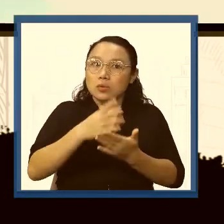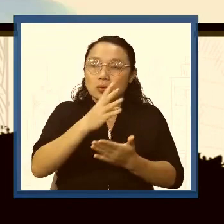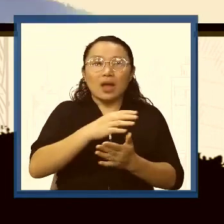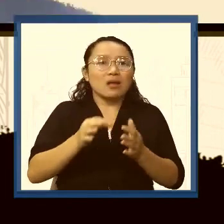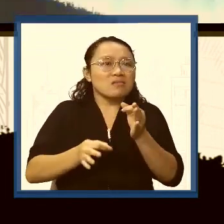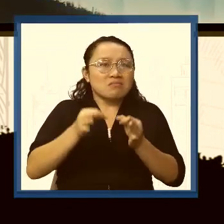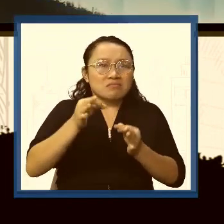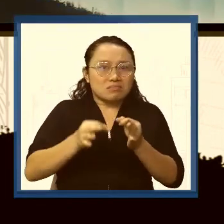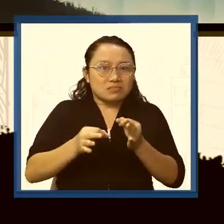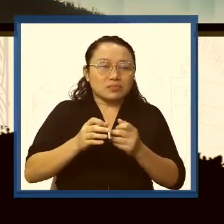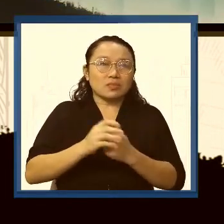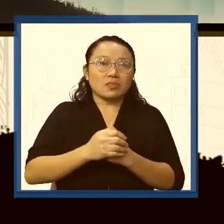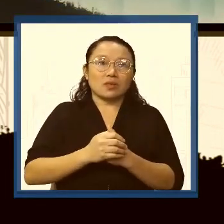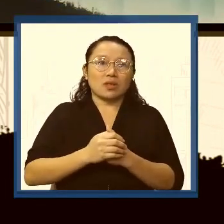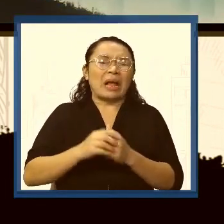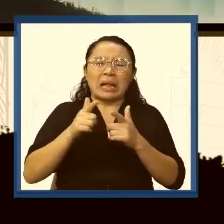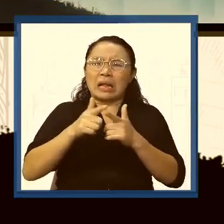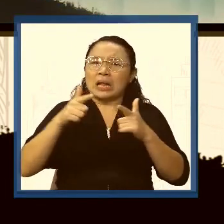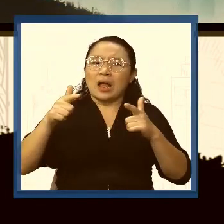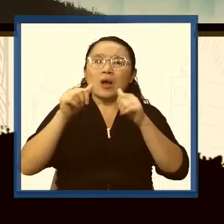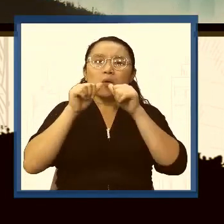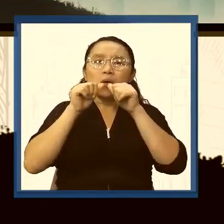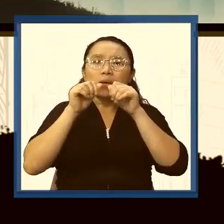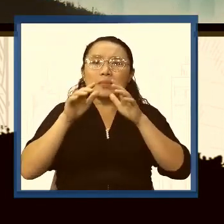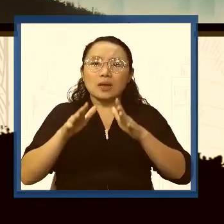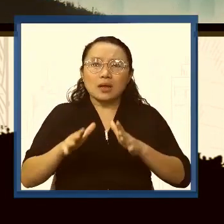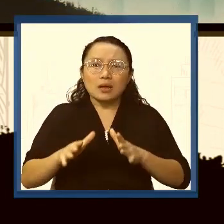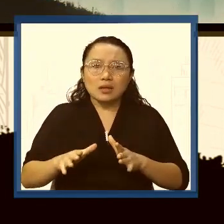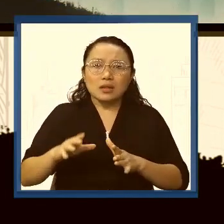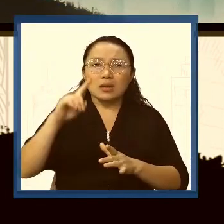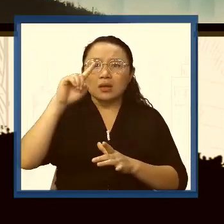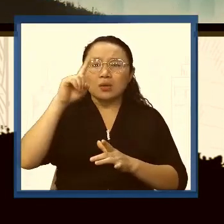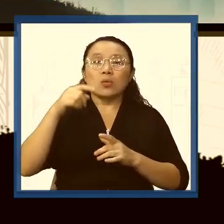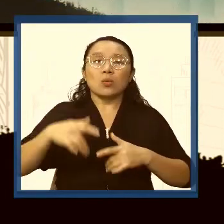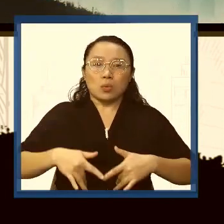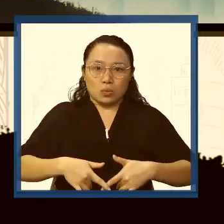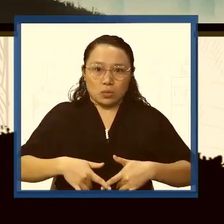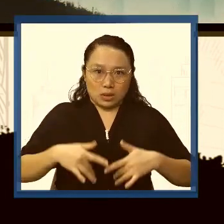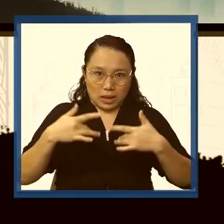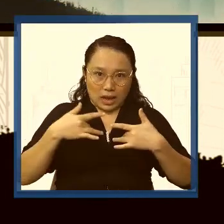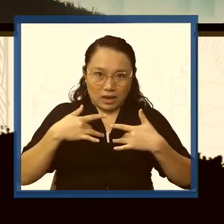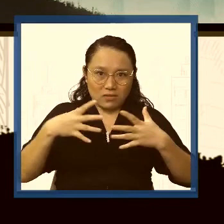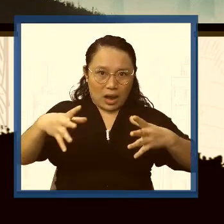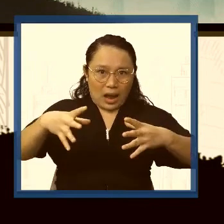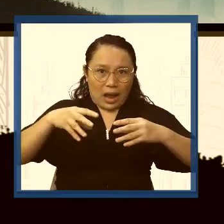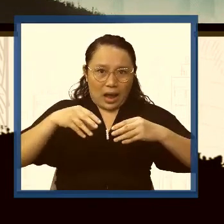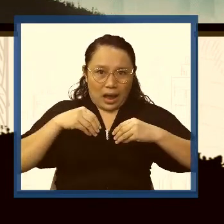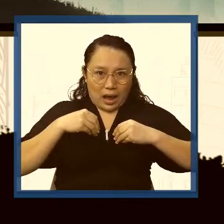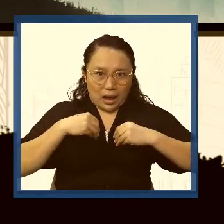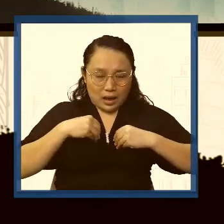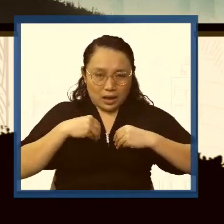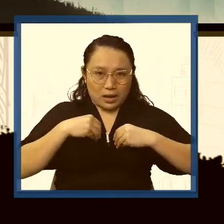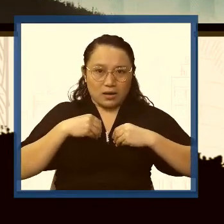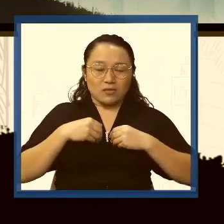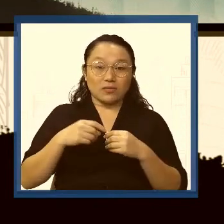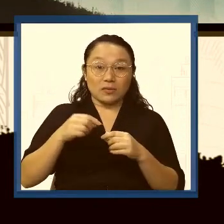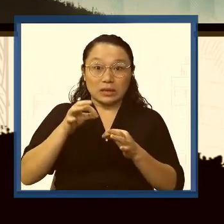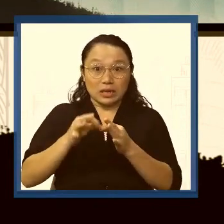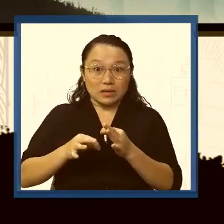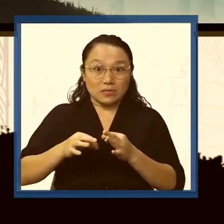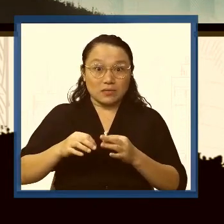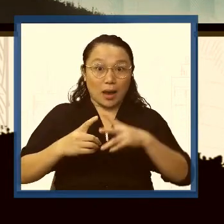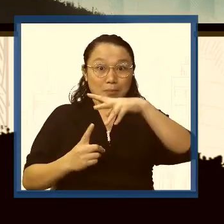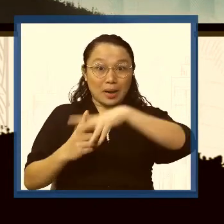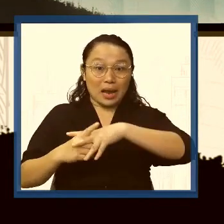maayo. Usa kini kadako nga panalangin alang sa kinabuhi kung ikaw magabato niini sa matag-adlaw sa imong pagkinabuhi.